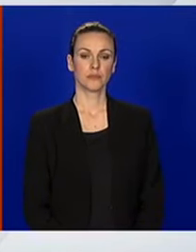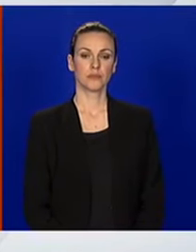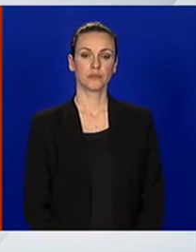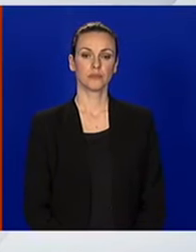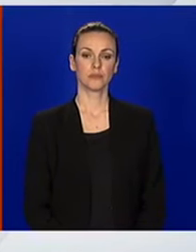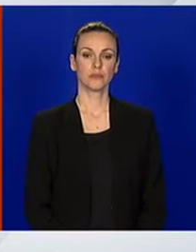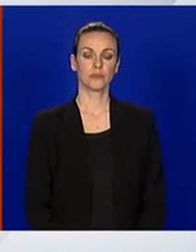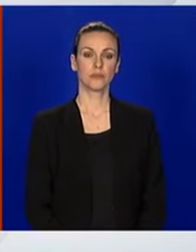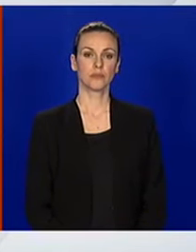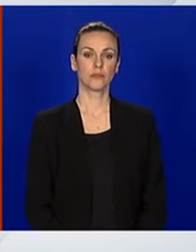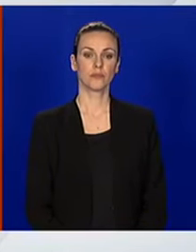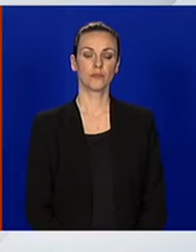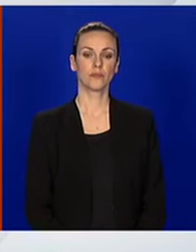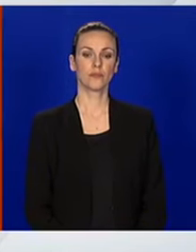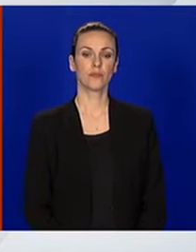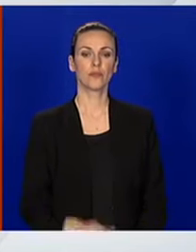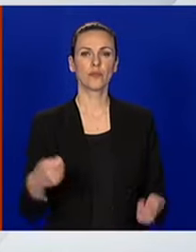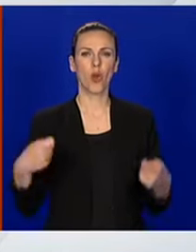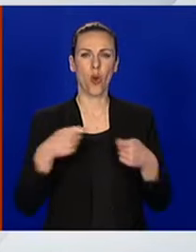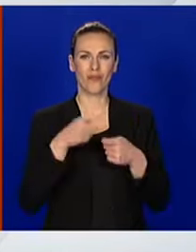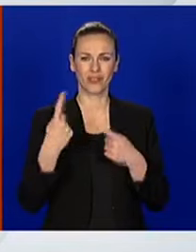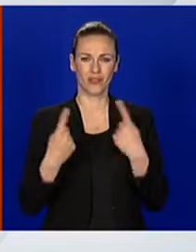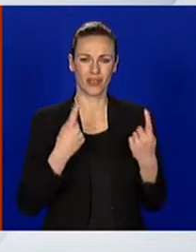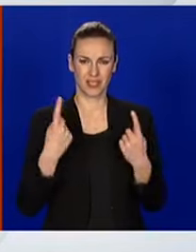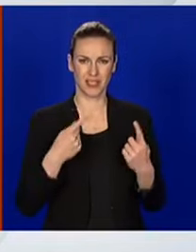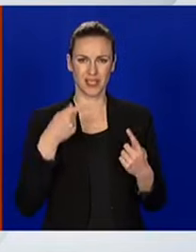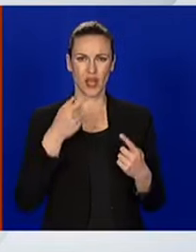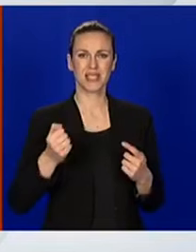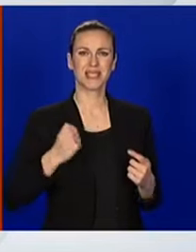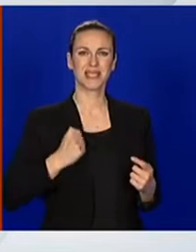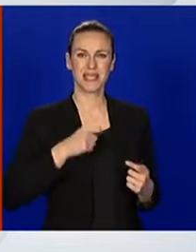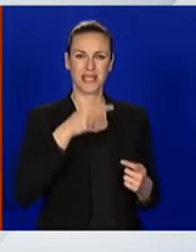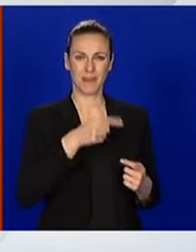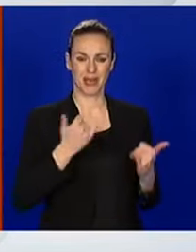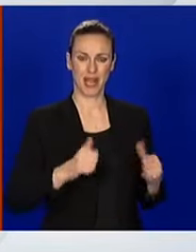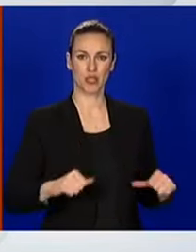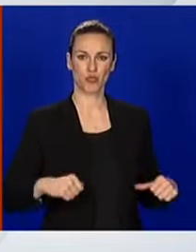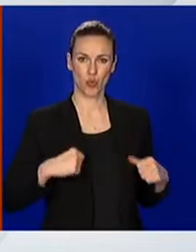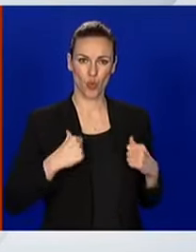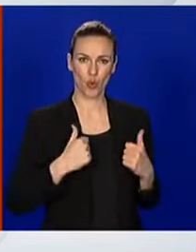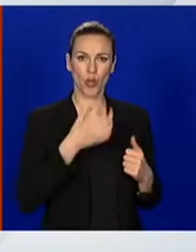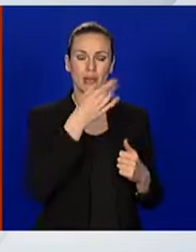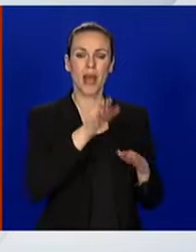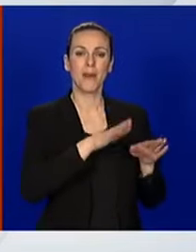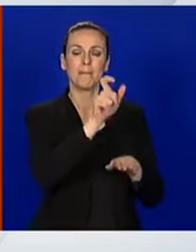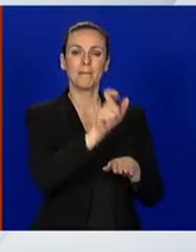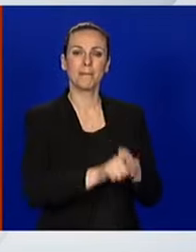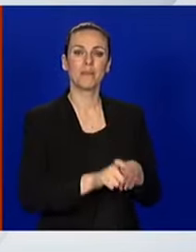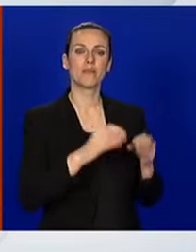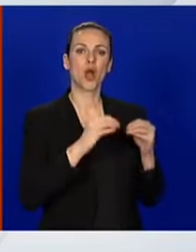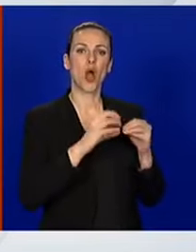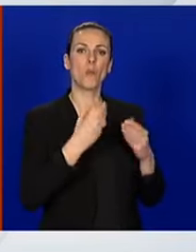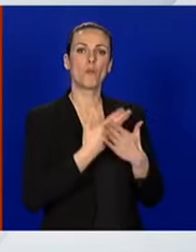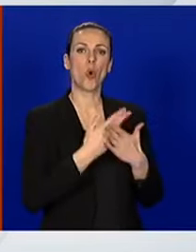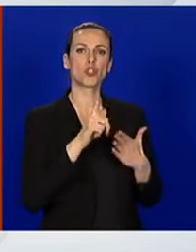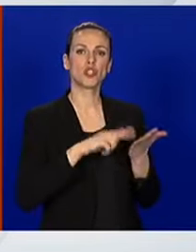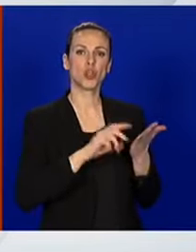Ivan Skorin, RTL. Nastavno na situaciju u Splitu, jutros pitanje za ministra Božinovića,